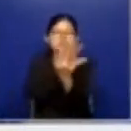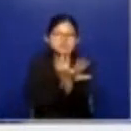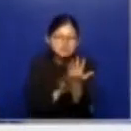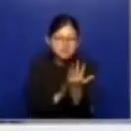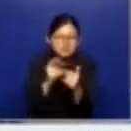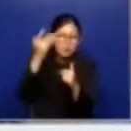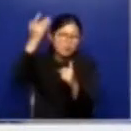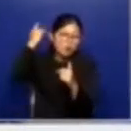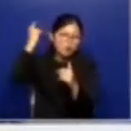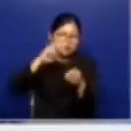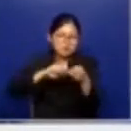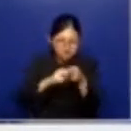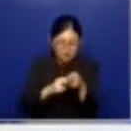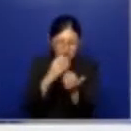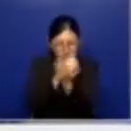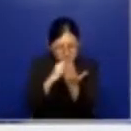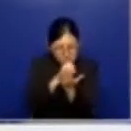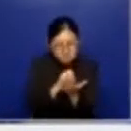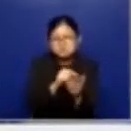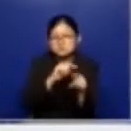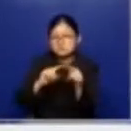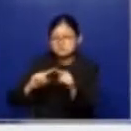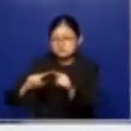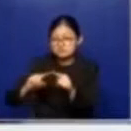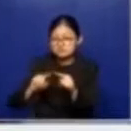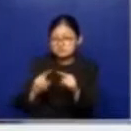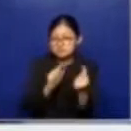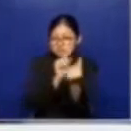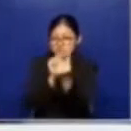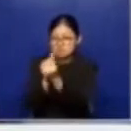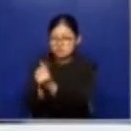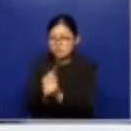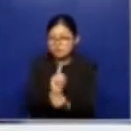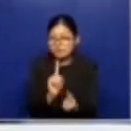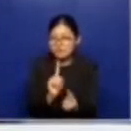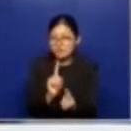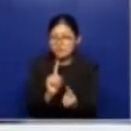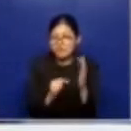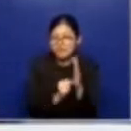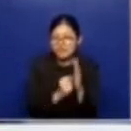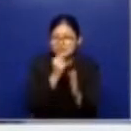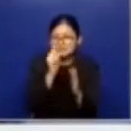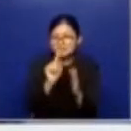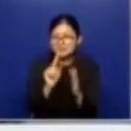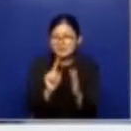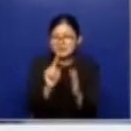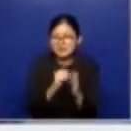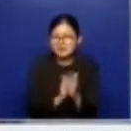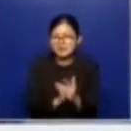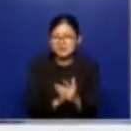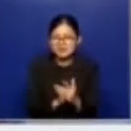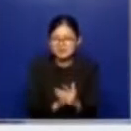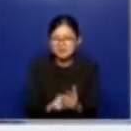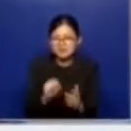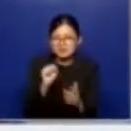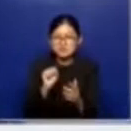แต่ก่อนปัญหายาเสพติดนะครับที่เกิดขึ้นมันมาจากสารตั้งต้นที่เราเรียกกันว่าซูโดและซู